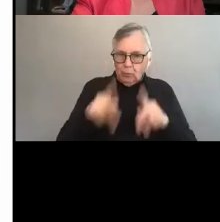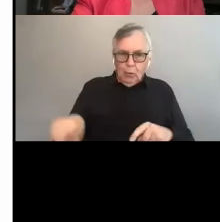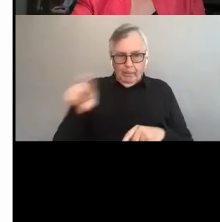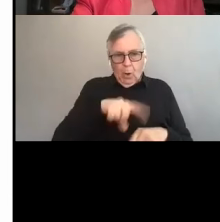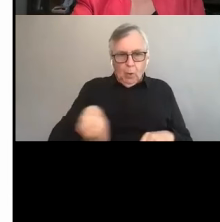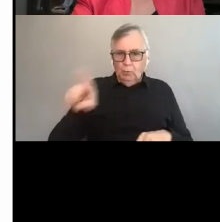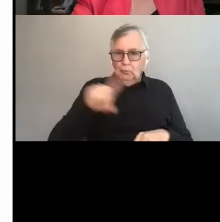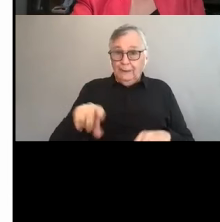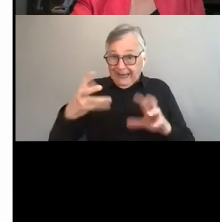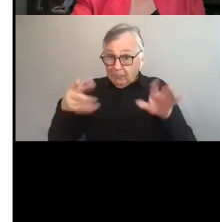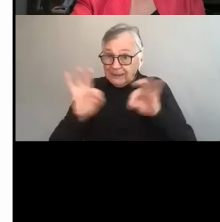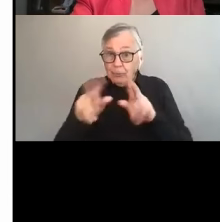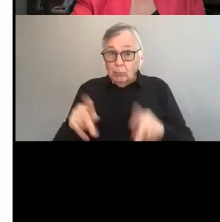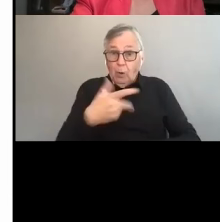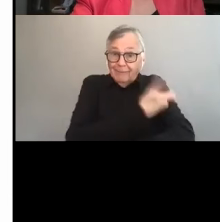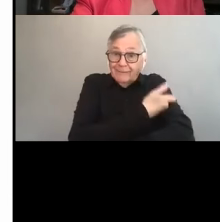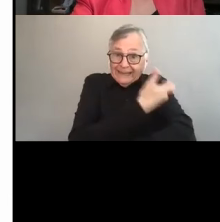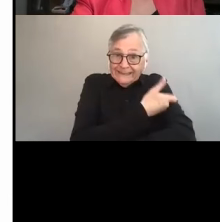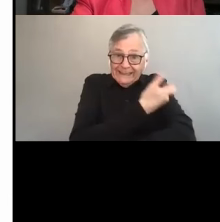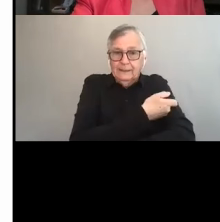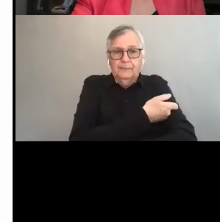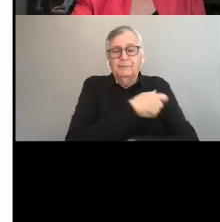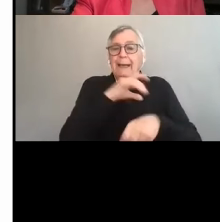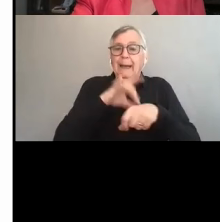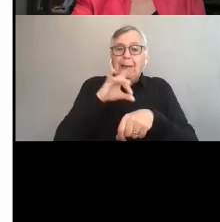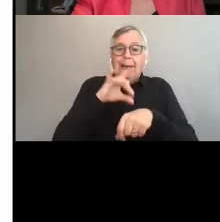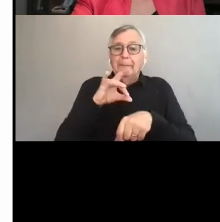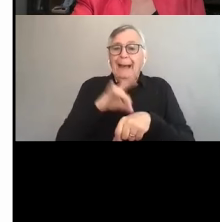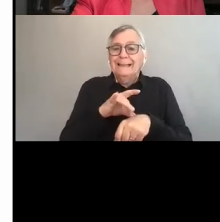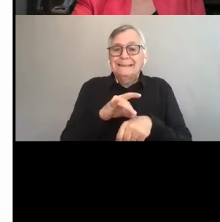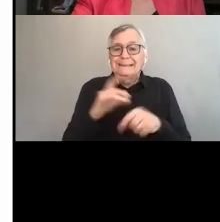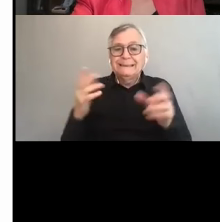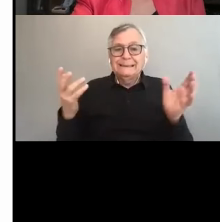accès au vaccin. La maladie